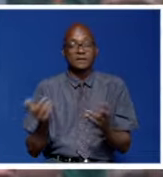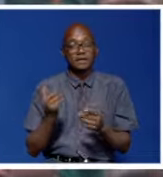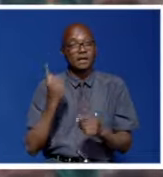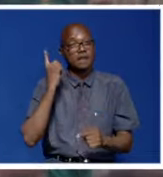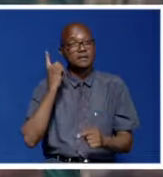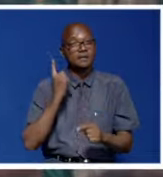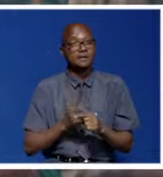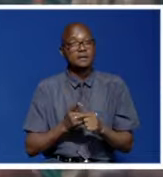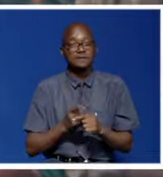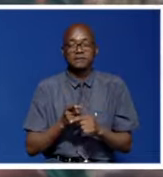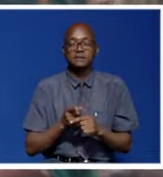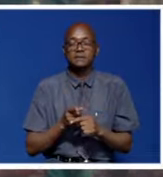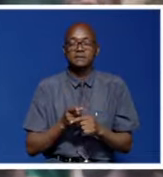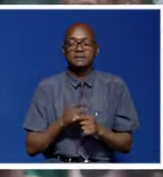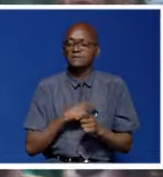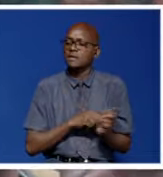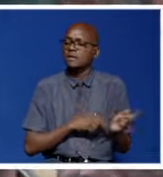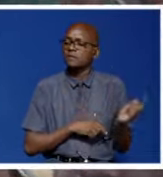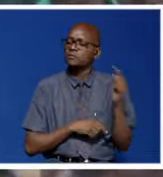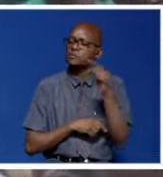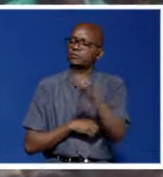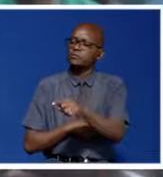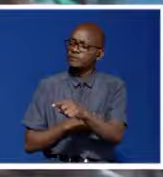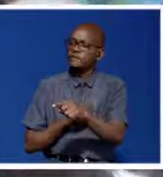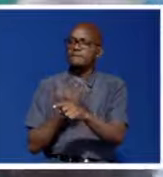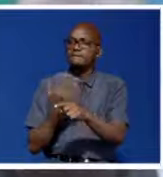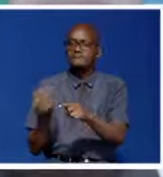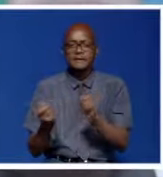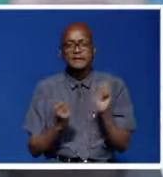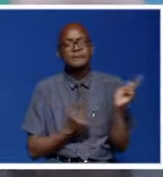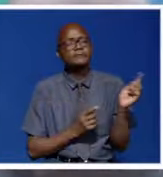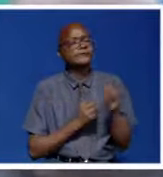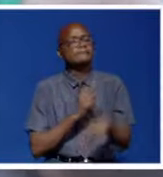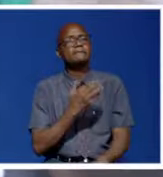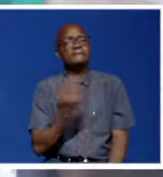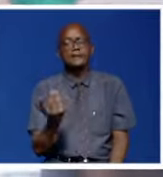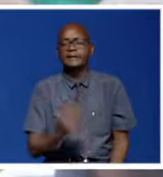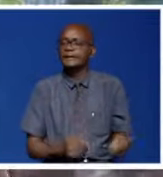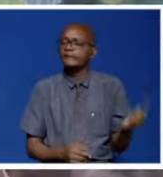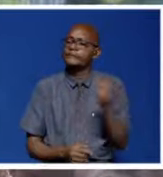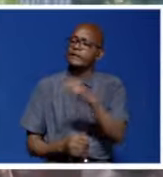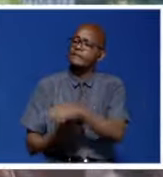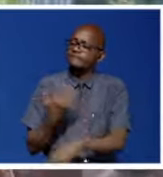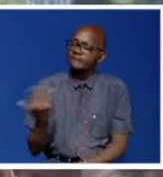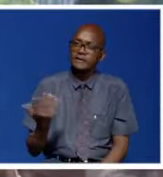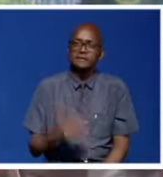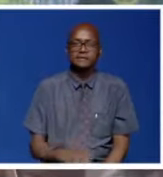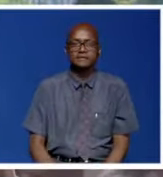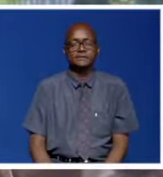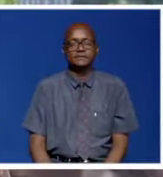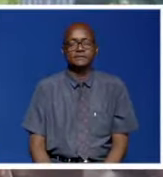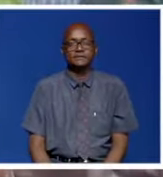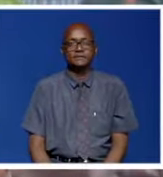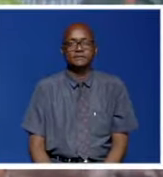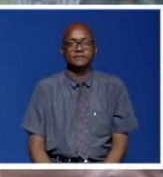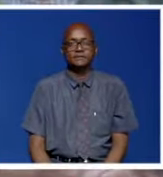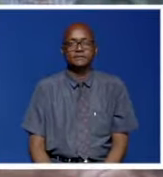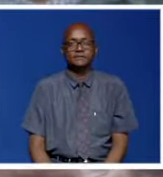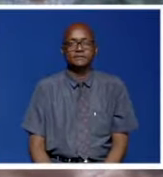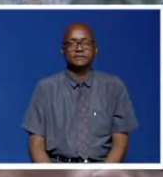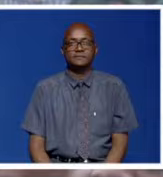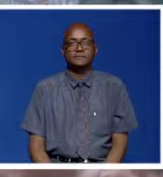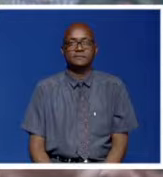Hatari inaweza kuwa anakuja fulani, anakuja na fulani, anakuja na fulani, anakuja na fulani. Shule